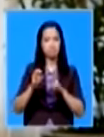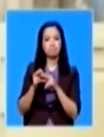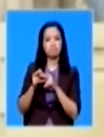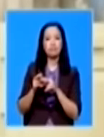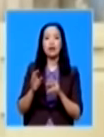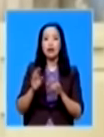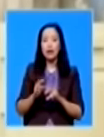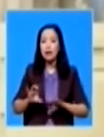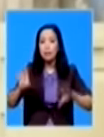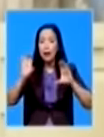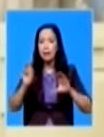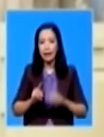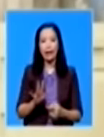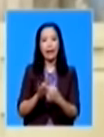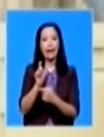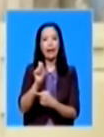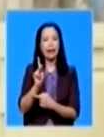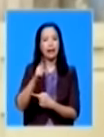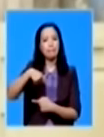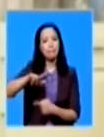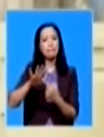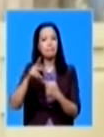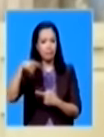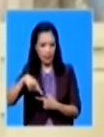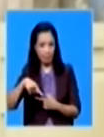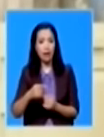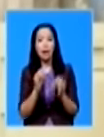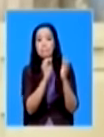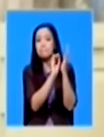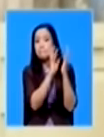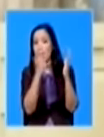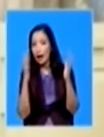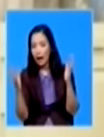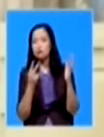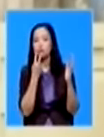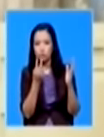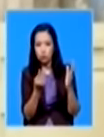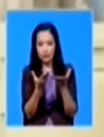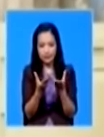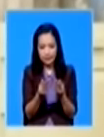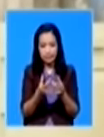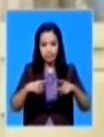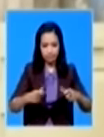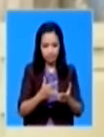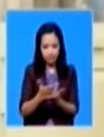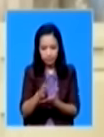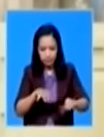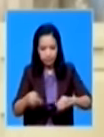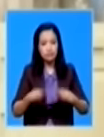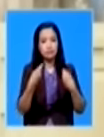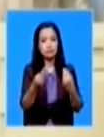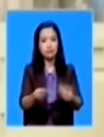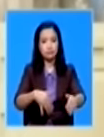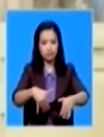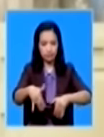เรื่องป่าเนี่ยสำคัญที่สุดมันต้องดูทั้งป่าต้นน้ำป่าเสื่อมสภาพแล้วก็เรื่องอะไรจัดสรรที่ดินให้ประชาชนในขณะที่